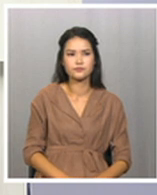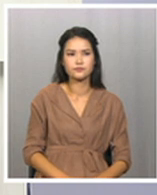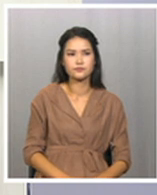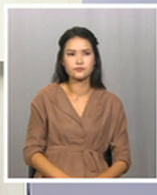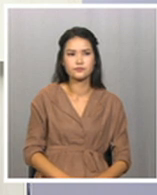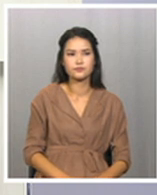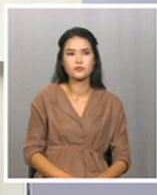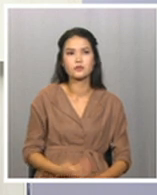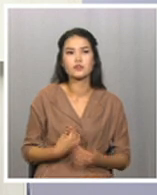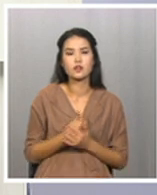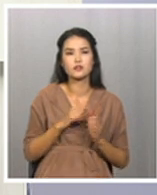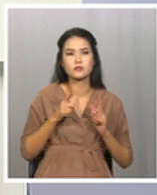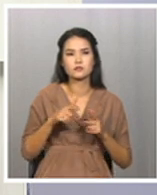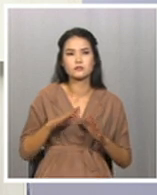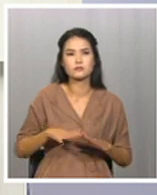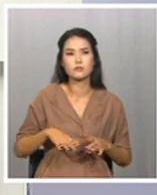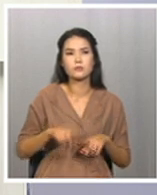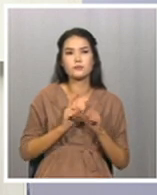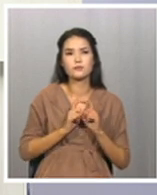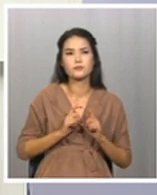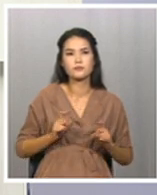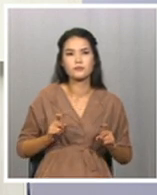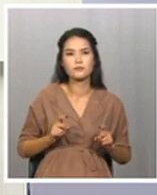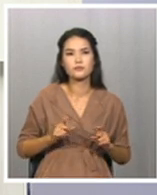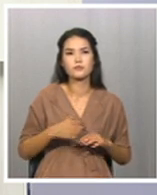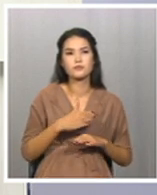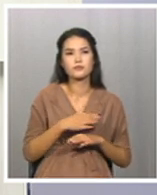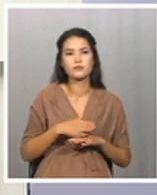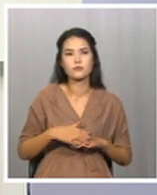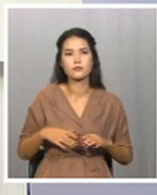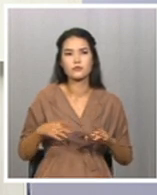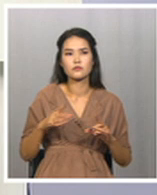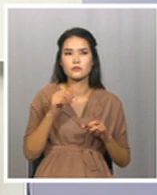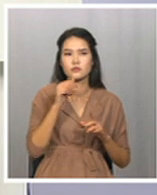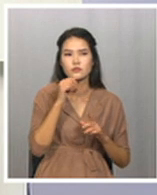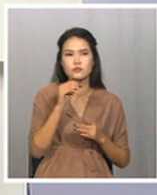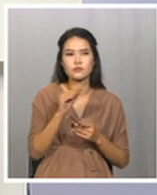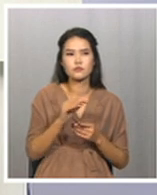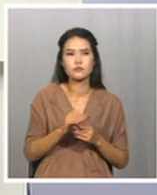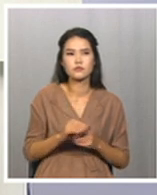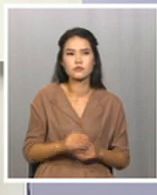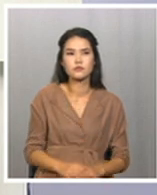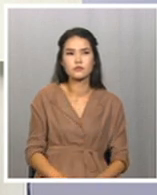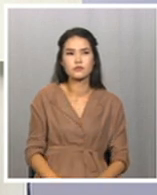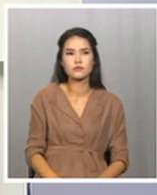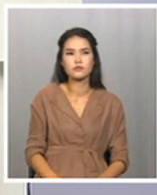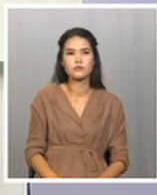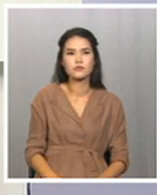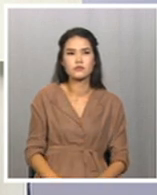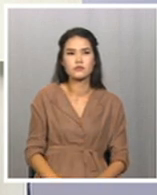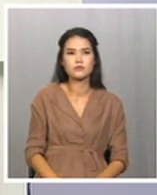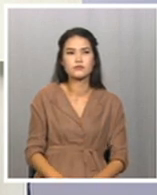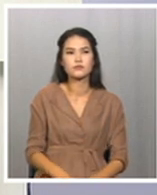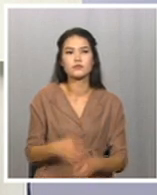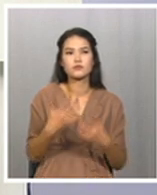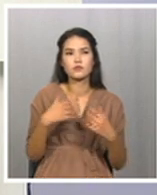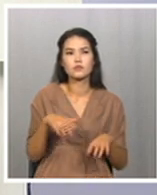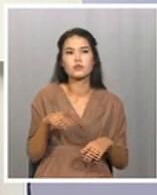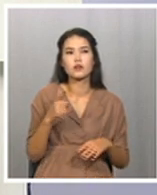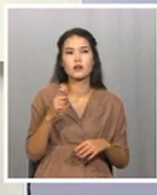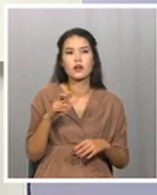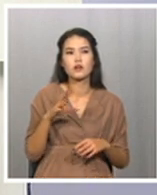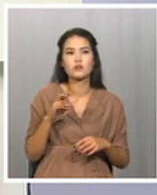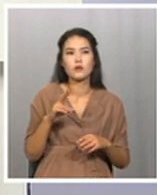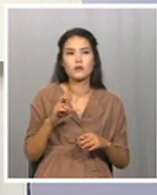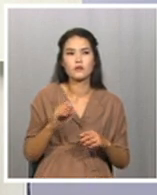Жаңа парақшаға мектеп әкімшілігі деп атау берейік. Дайын батырмасын басамыз және олардың орнына ауыстыруға